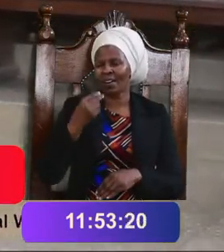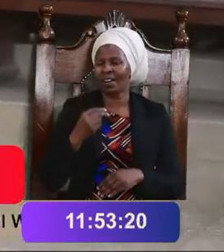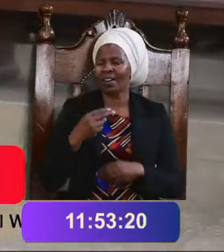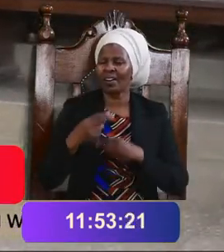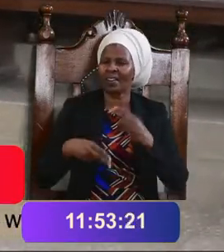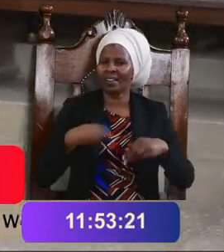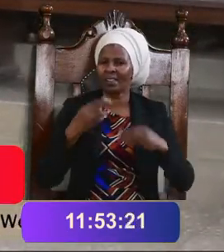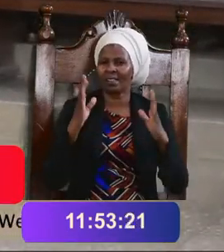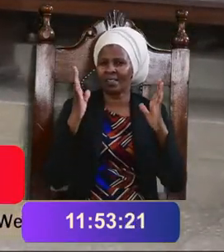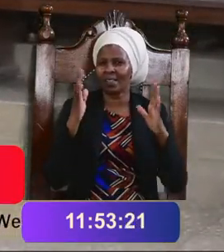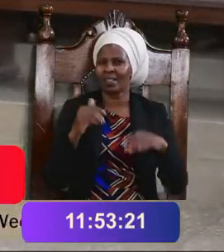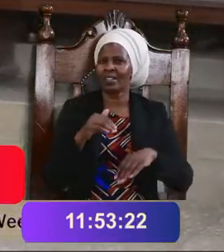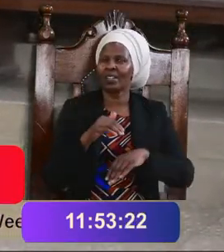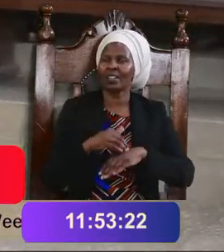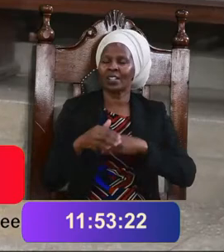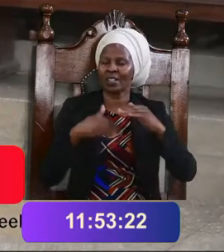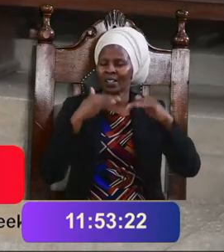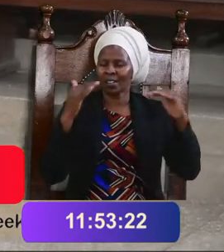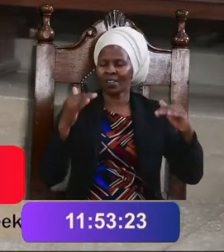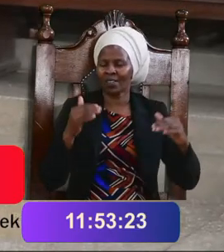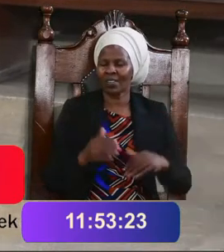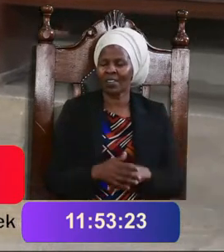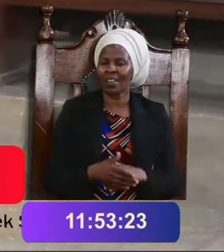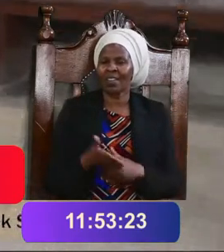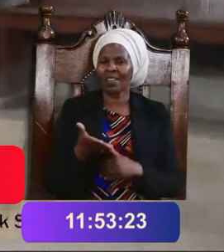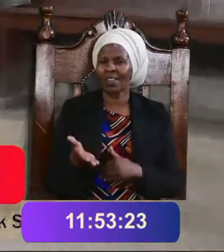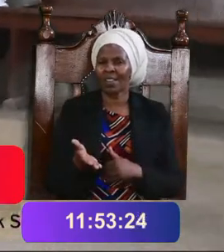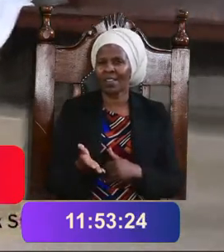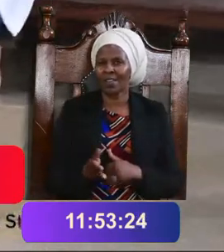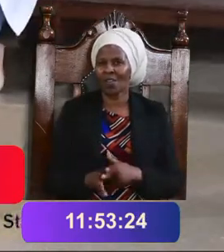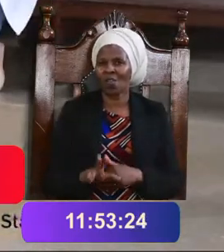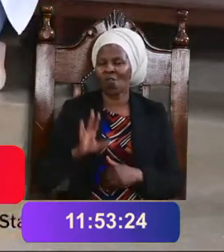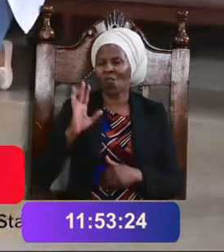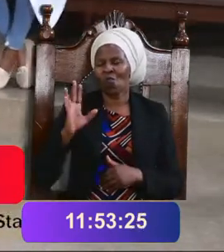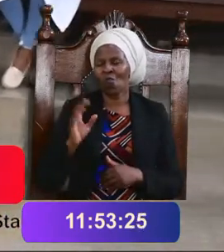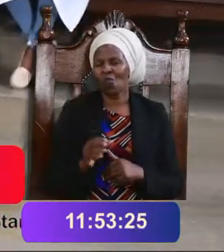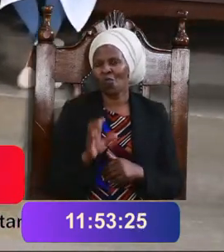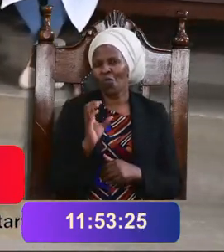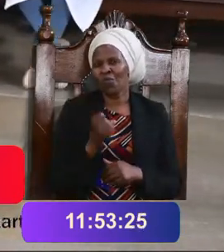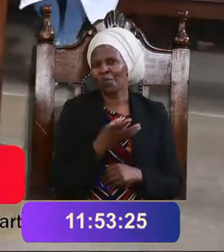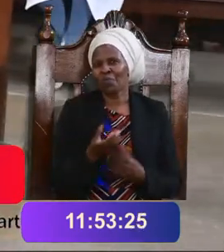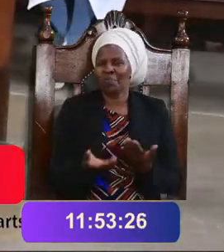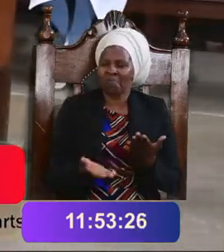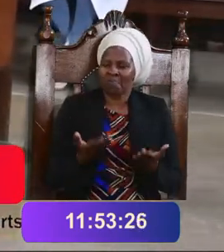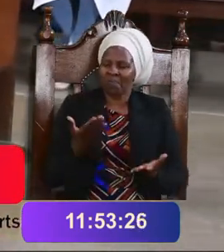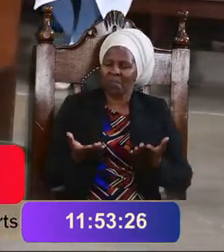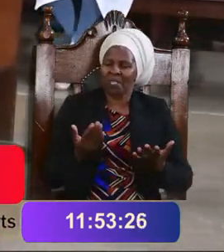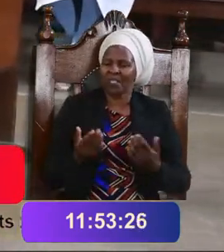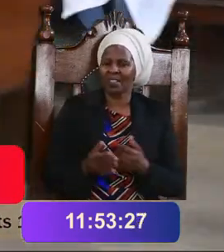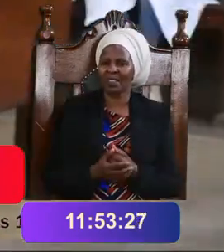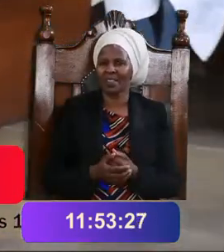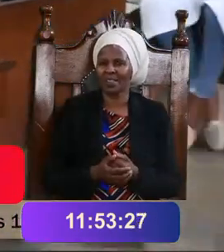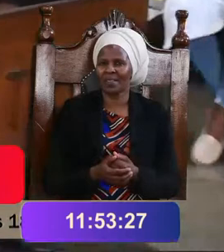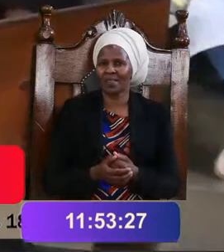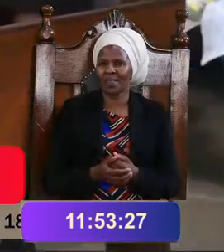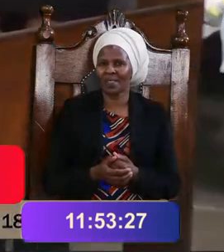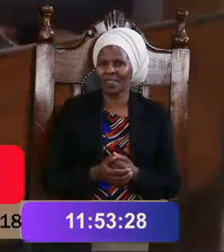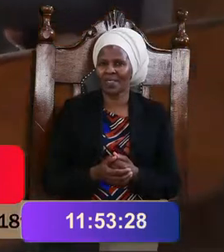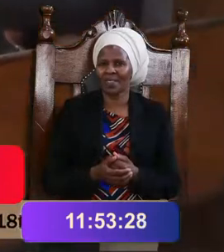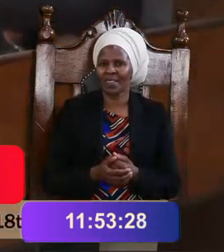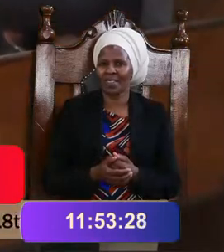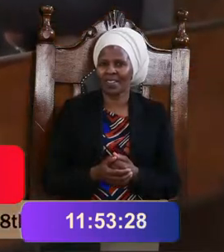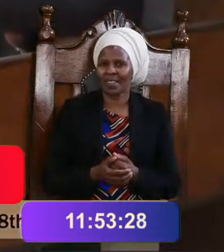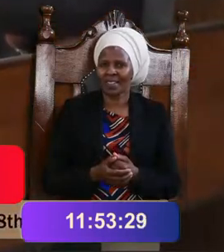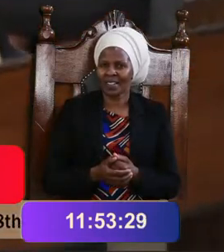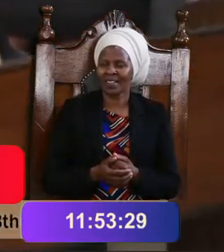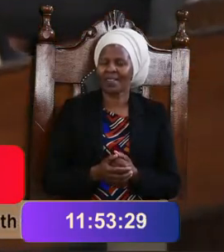juu mbinguni. Kungekuwa na misalaba minne. Wajua hivyo? Kungekuwa na misalaba, manake msichana angeitana aseme,